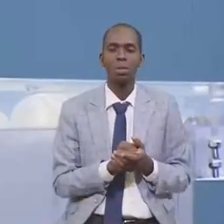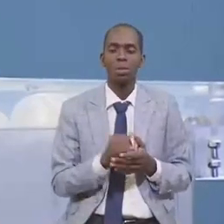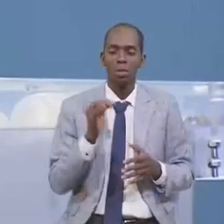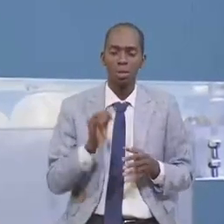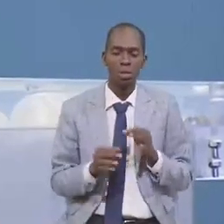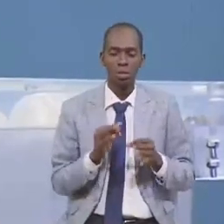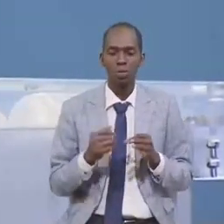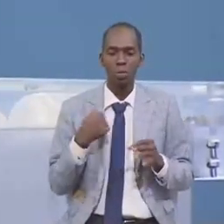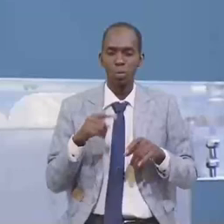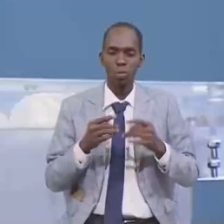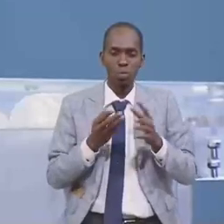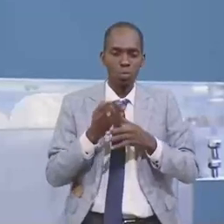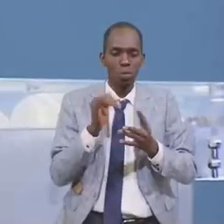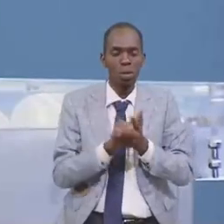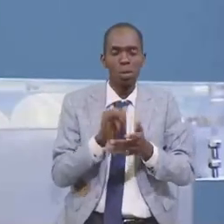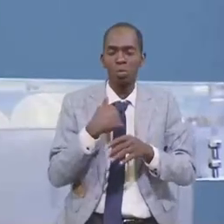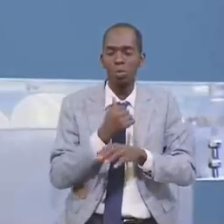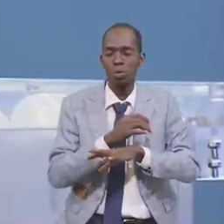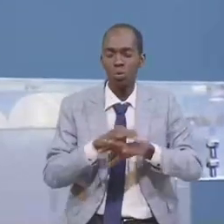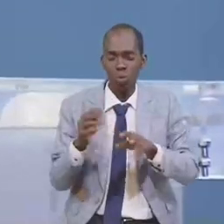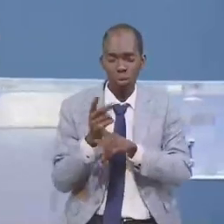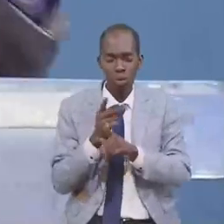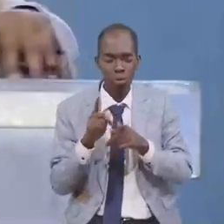et si nous ne veillons pas sur nos actions,